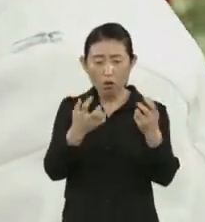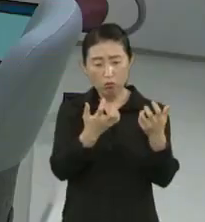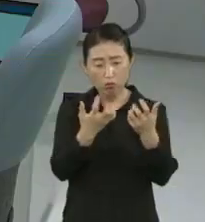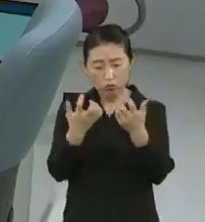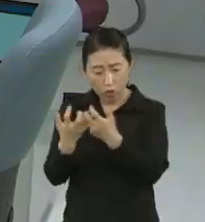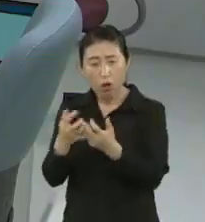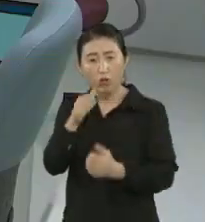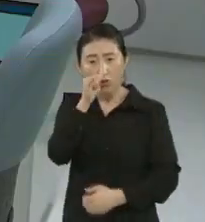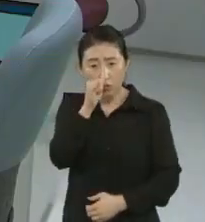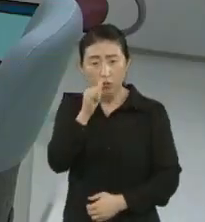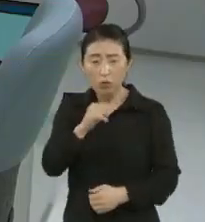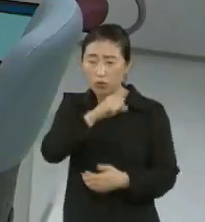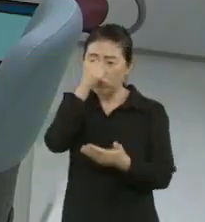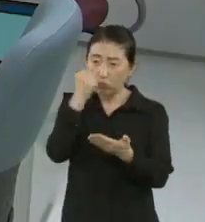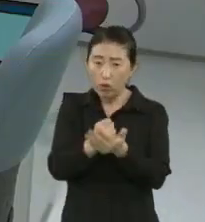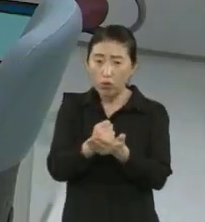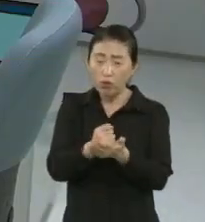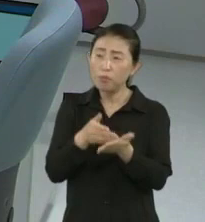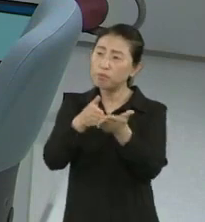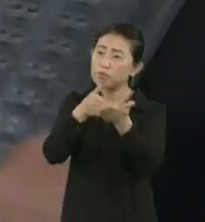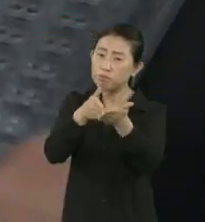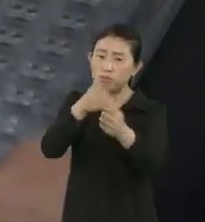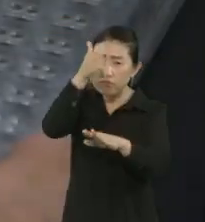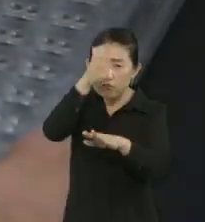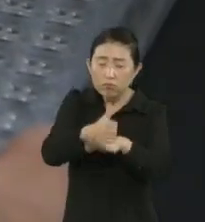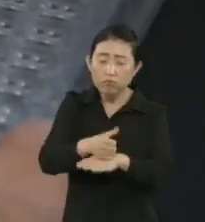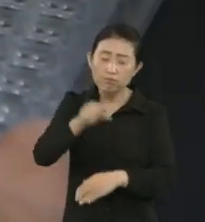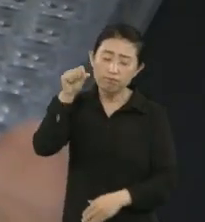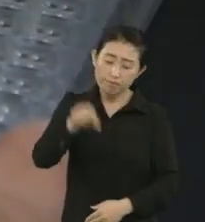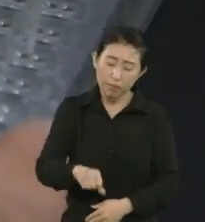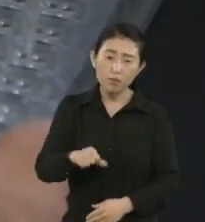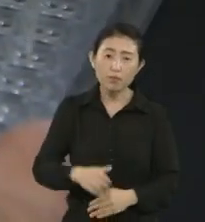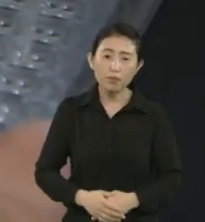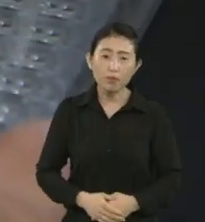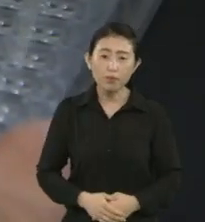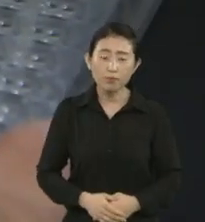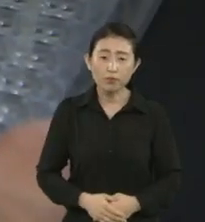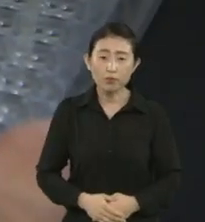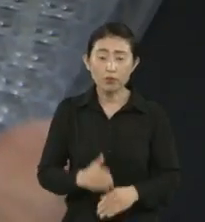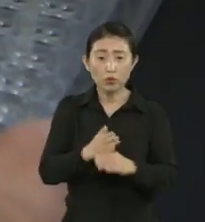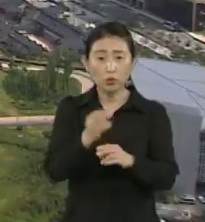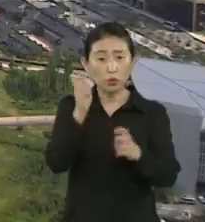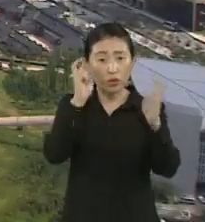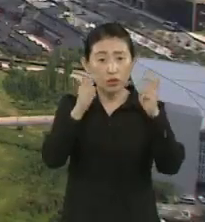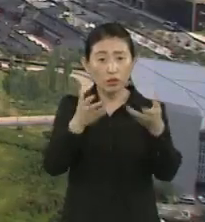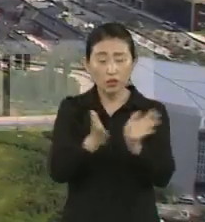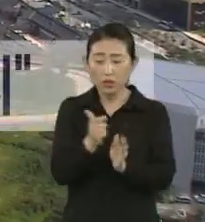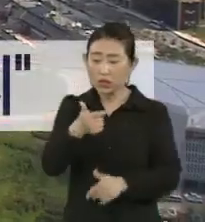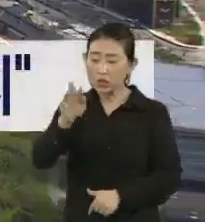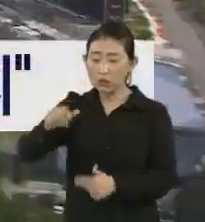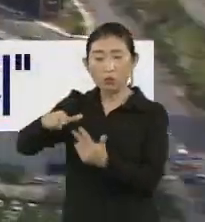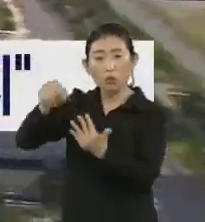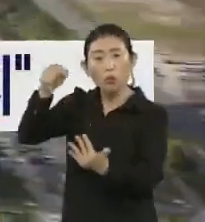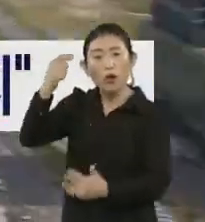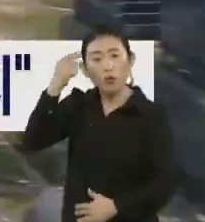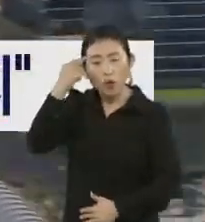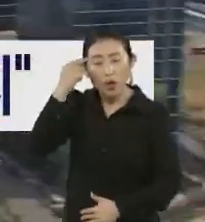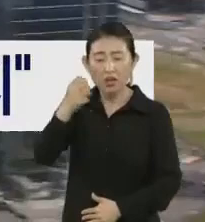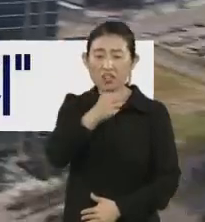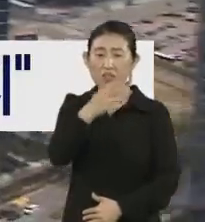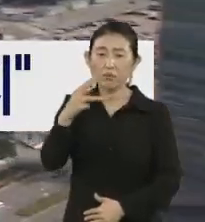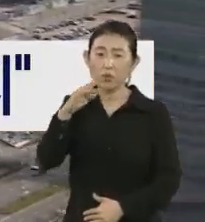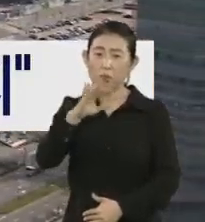인프라를 바탕으로 최적지임을 강조했지만 결국 고배를 마신 겁니다. 중기부는 인천 송도를 선정한 이유로